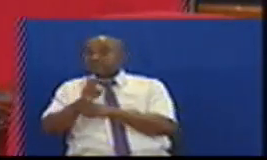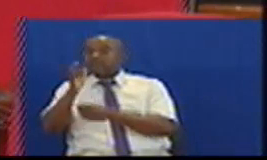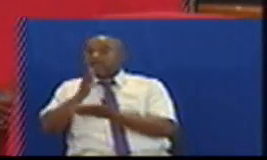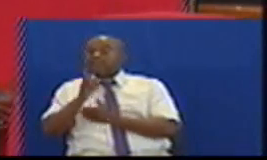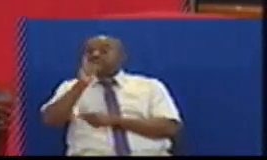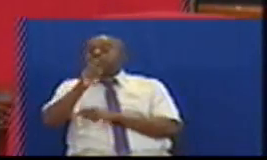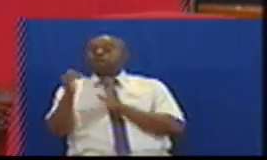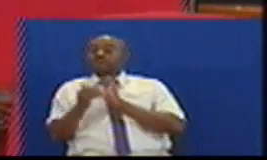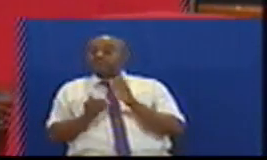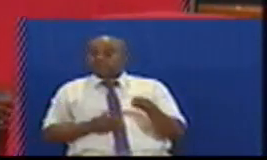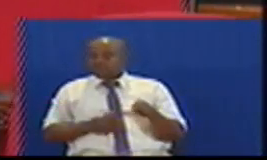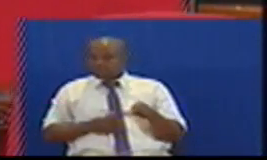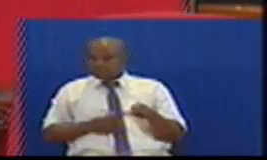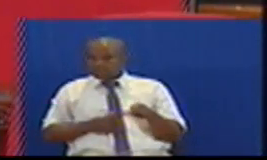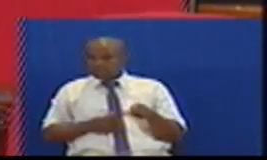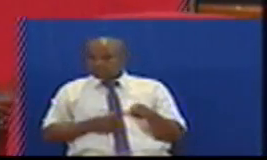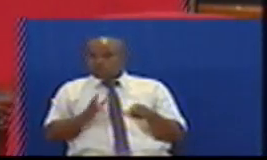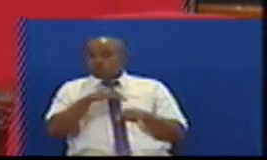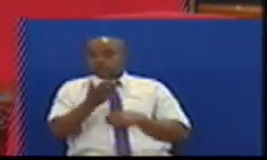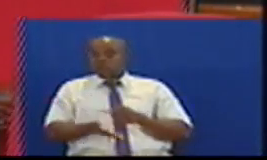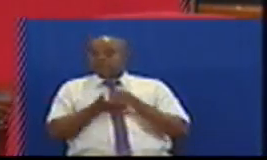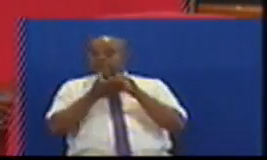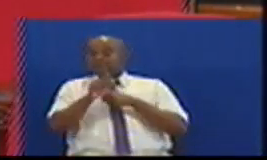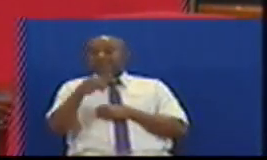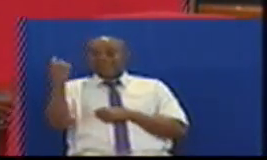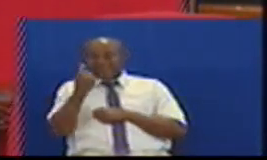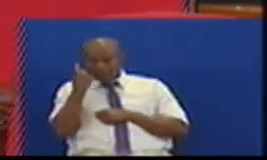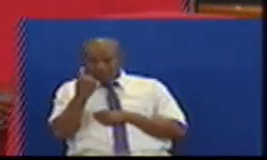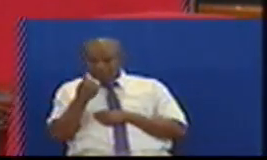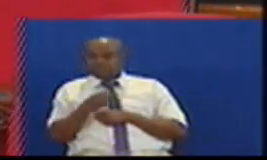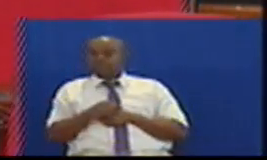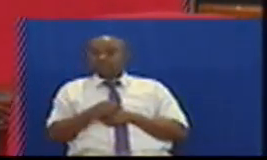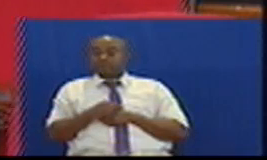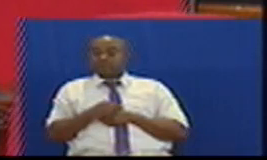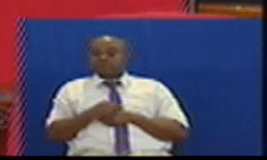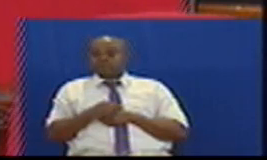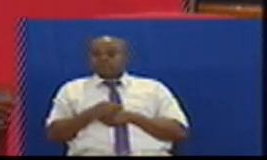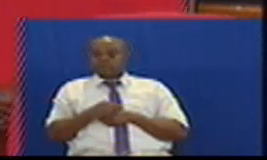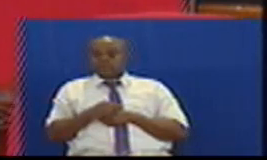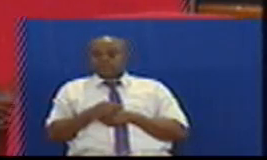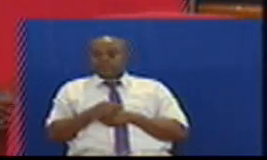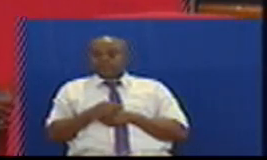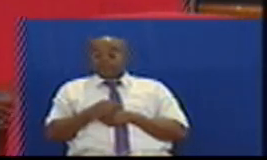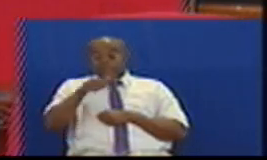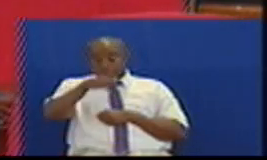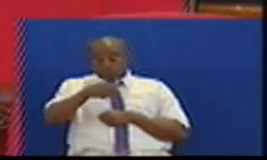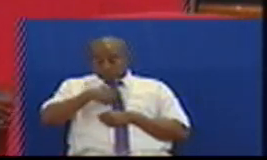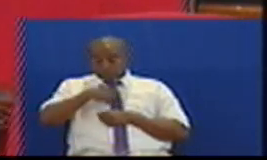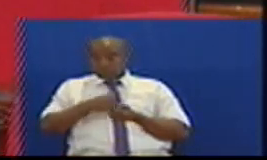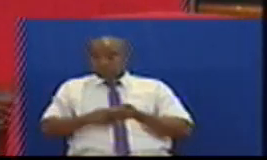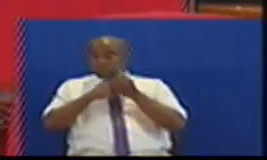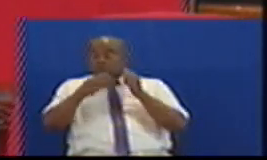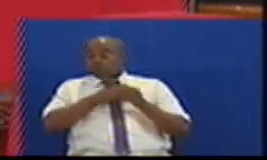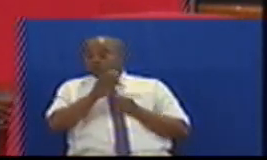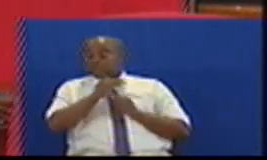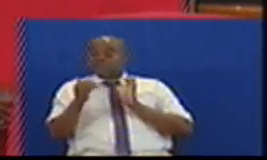sisi binafsi, lakini pia zilivyosaidia taifa. Leo hii tunazungumzia kuiunga mkono Wizara ya Katiba na Sheria kwa sababu mambo mengi